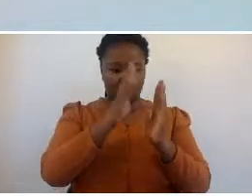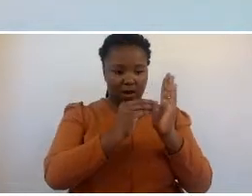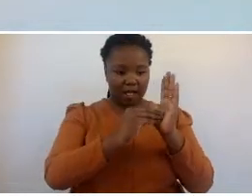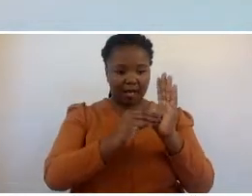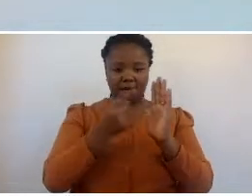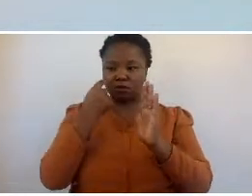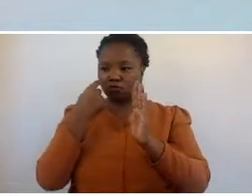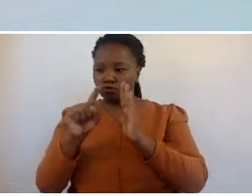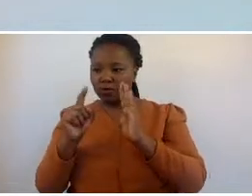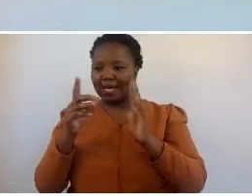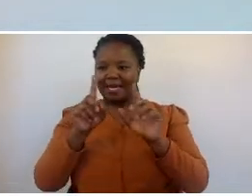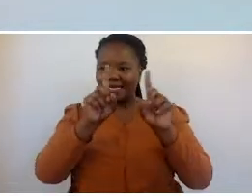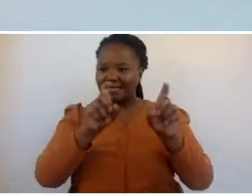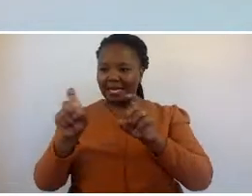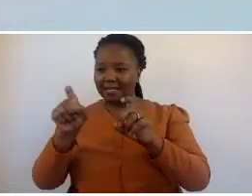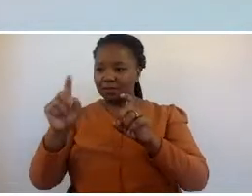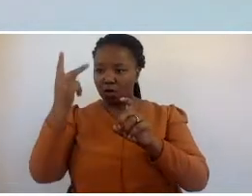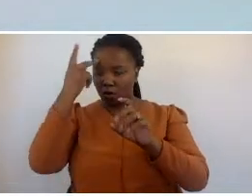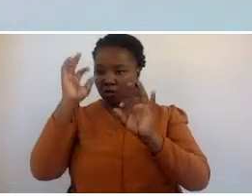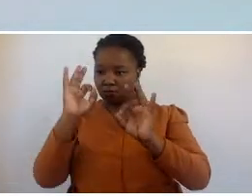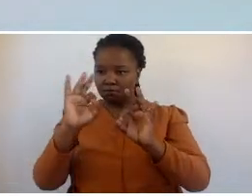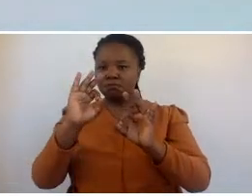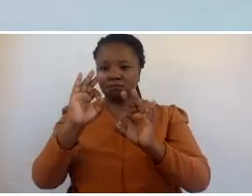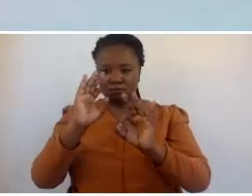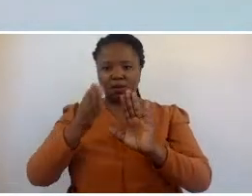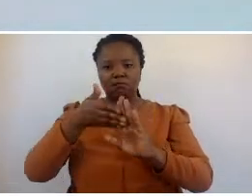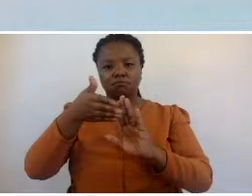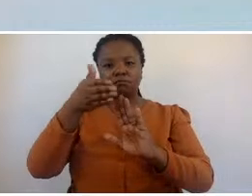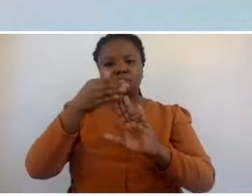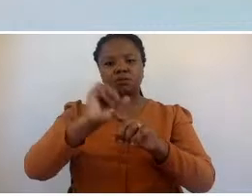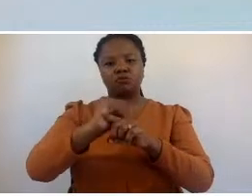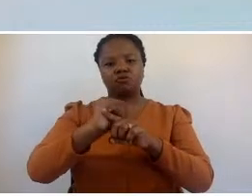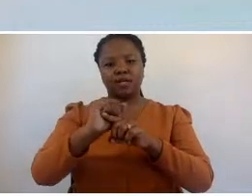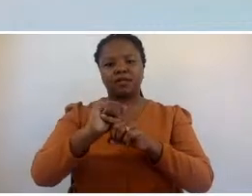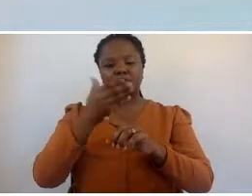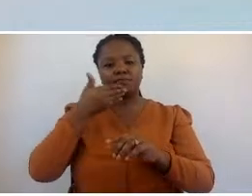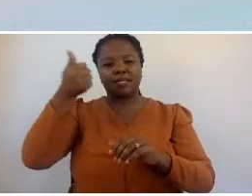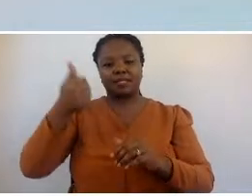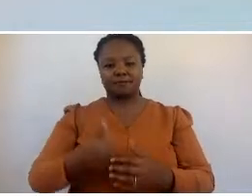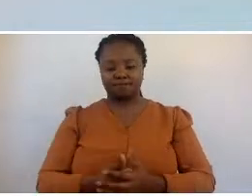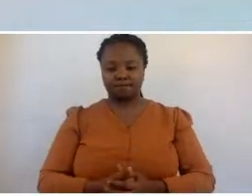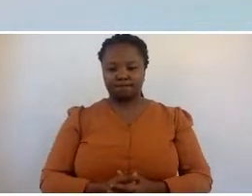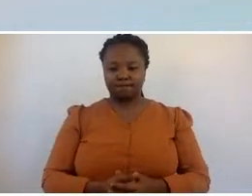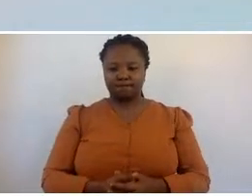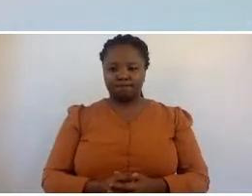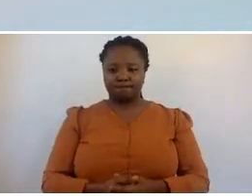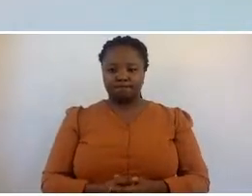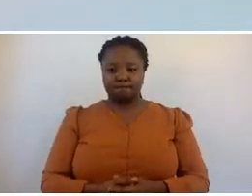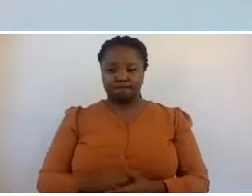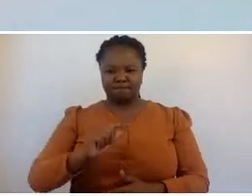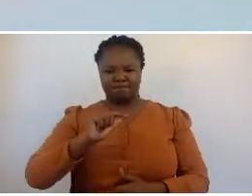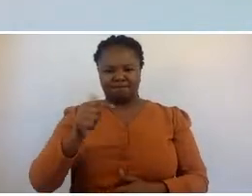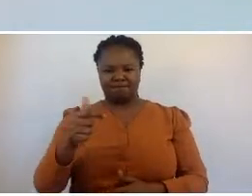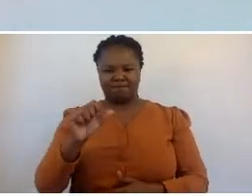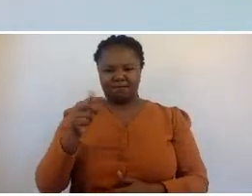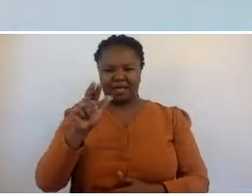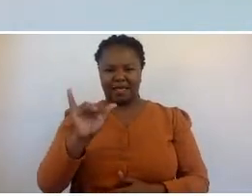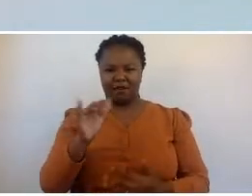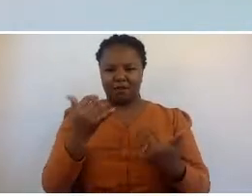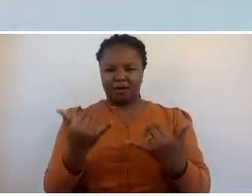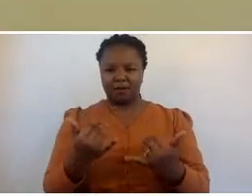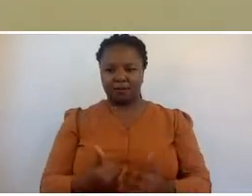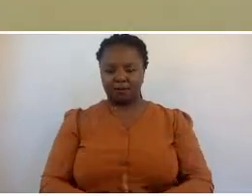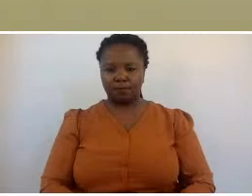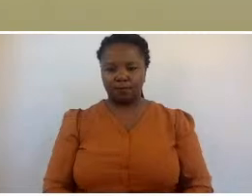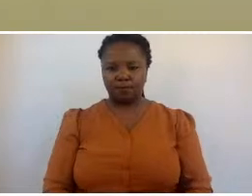poursuivre. Il est important de vérifier l'acquisition de connaissances grâce à de meilleures évaluations des enseignants qui doivent apprendre tout